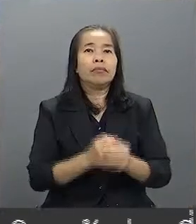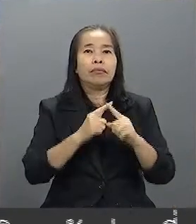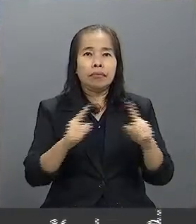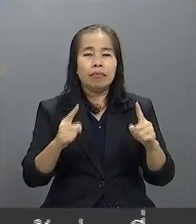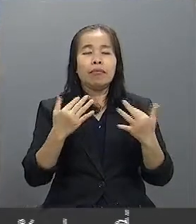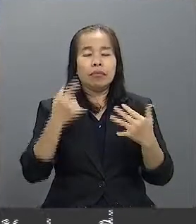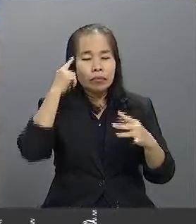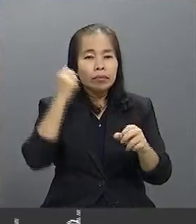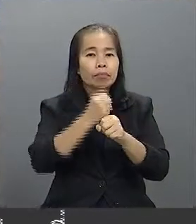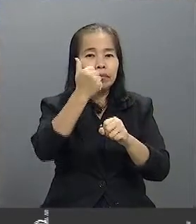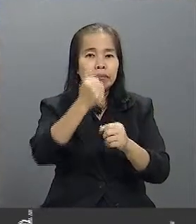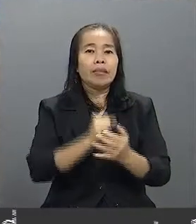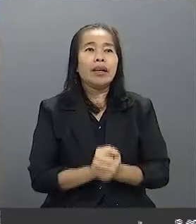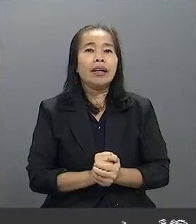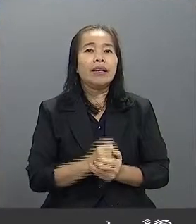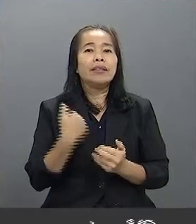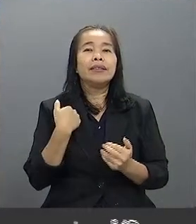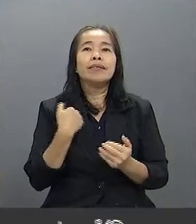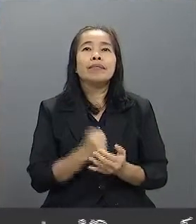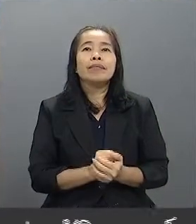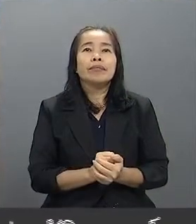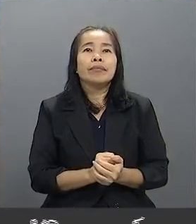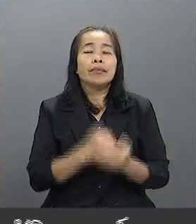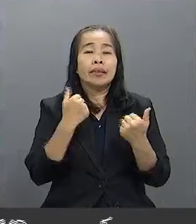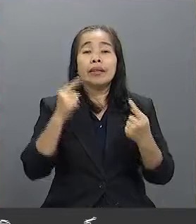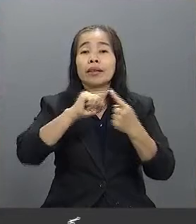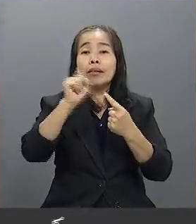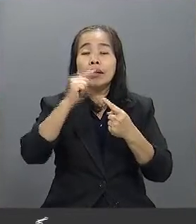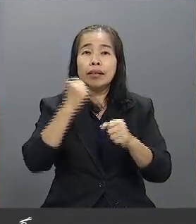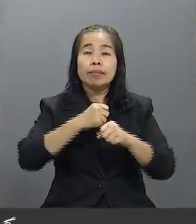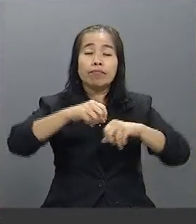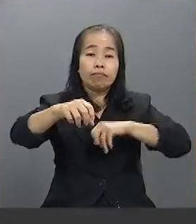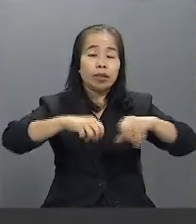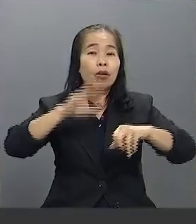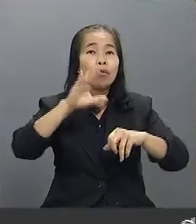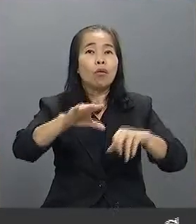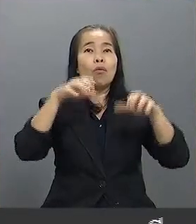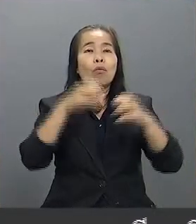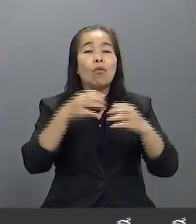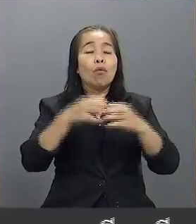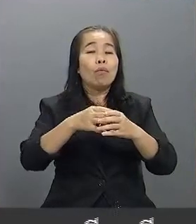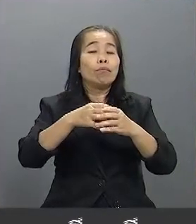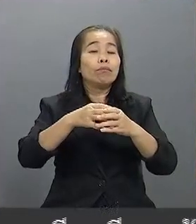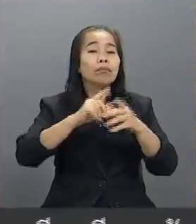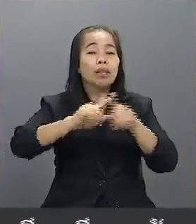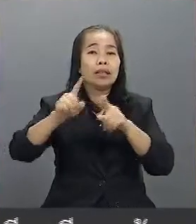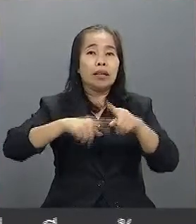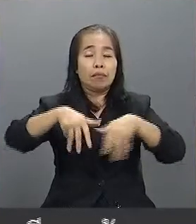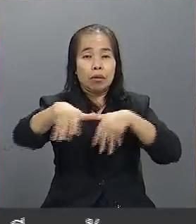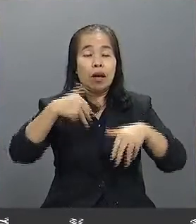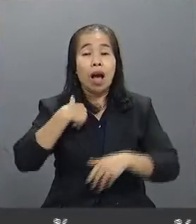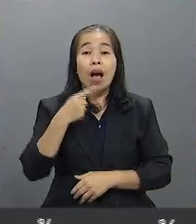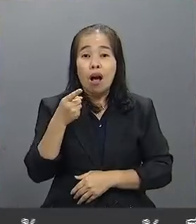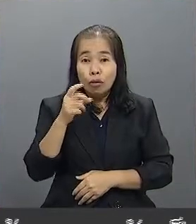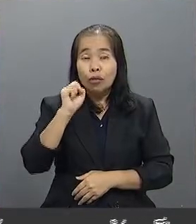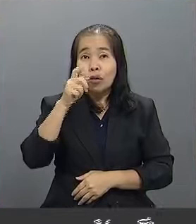มีขณะที่ความเคลื่อนไหวของเครือข่ายจะน่ารักทีหลังเศร้าว่าศอบตจะขับเคลื่อนโครงการต่อโดยจัดการ